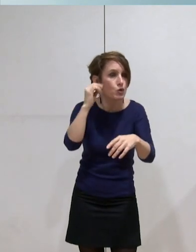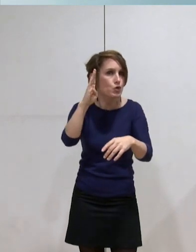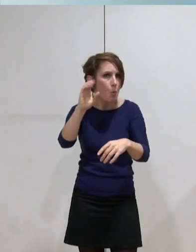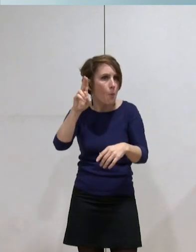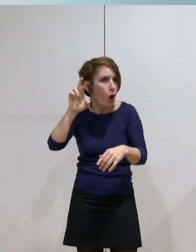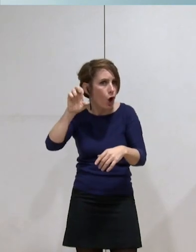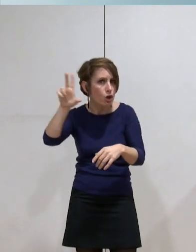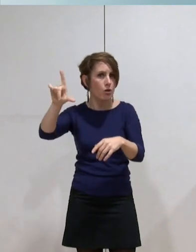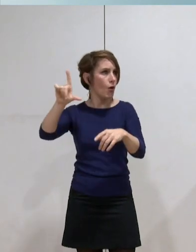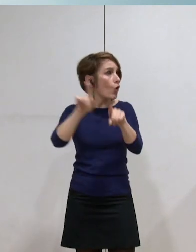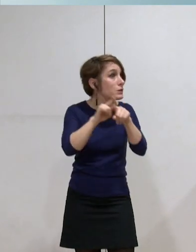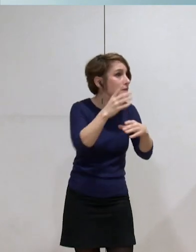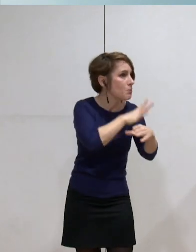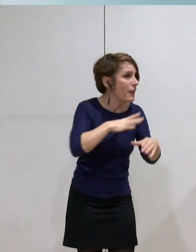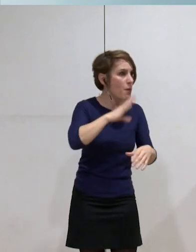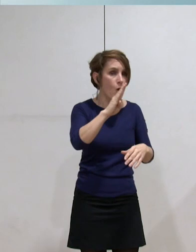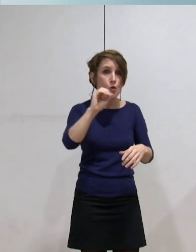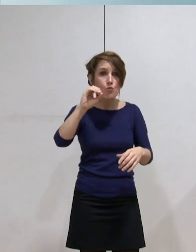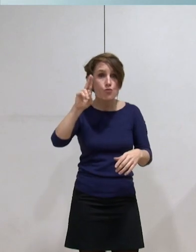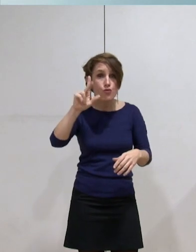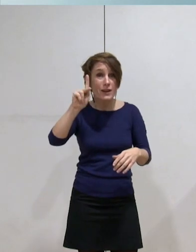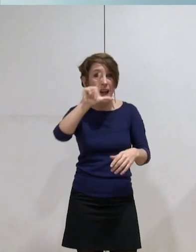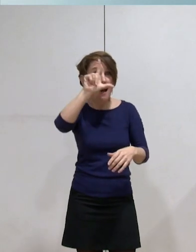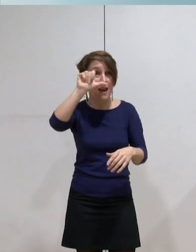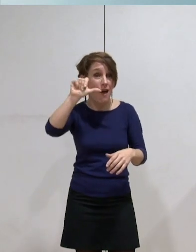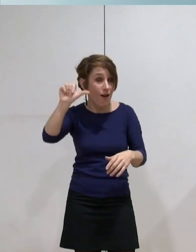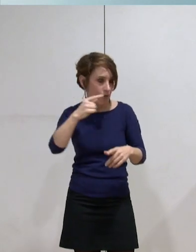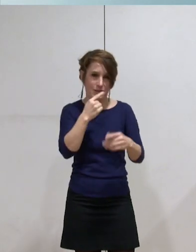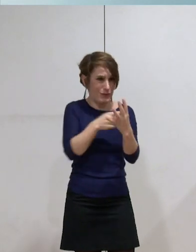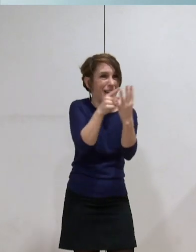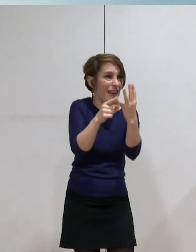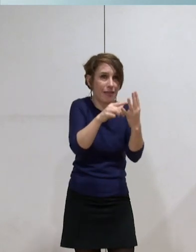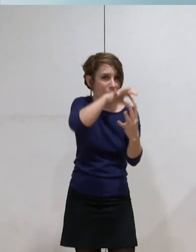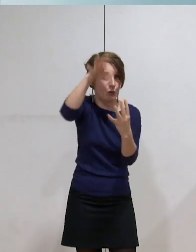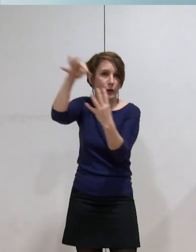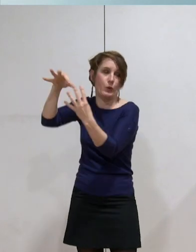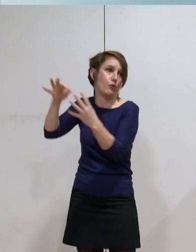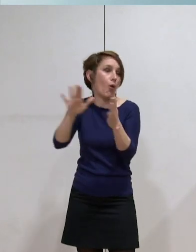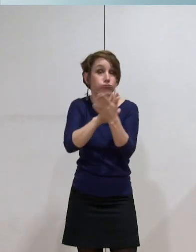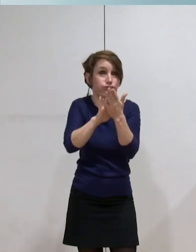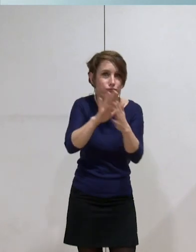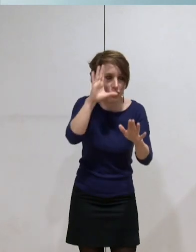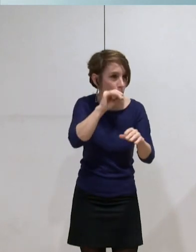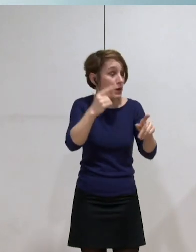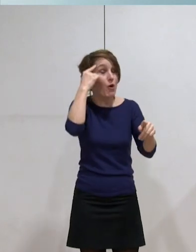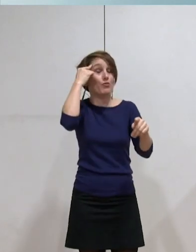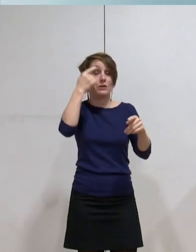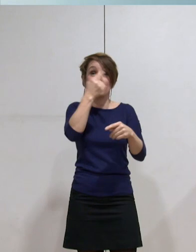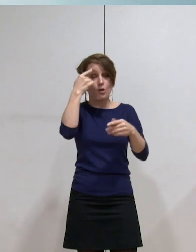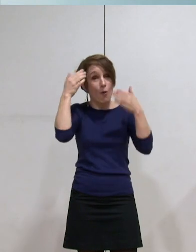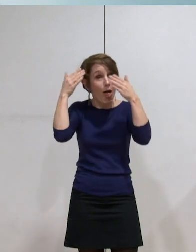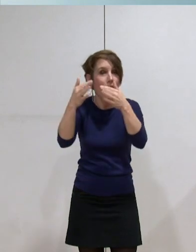boukala excusez-moi vous êtes quatre vous voyez je j'avais en tête les les les éminents membres de la majorité